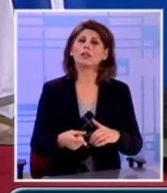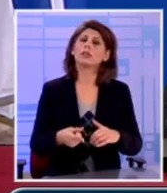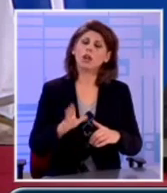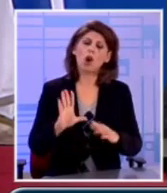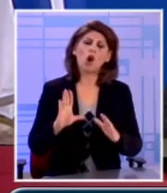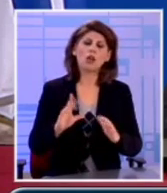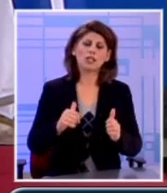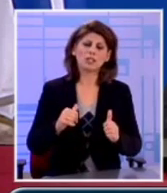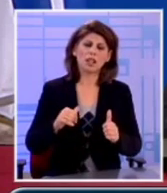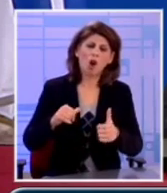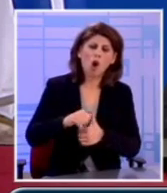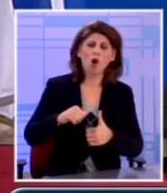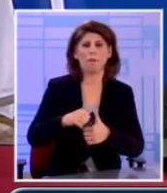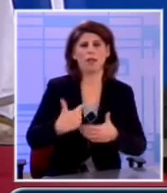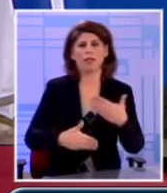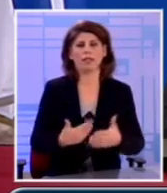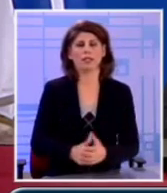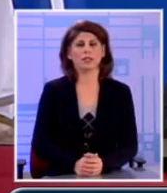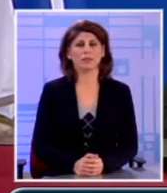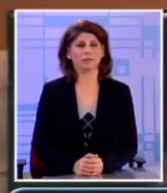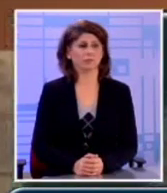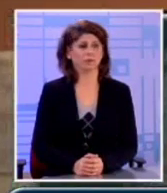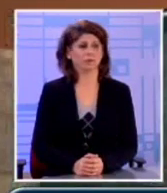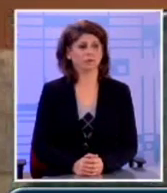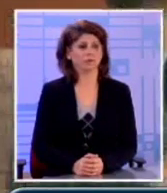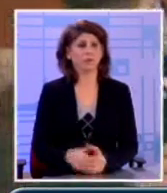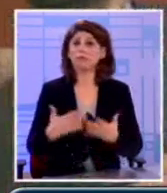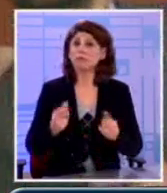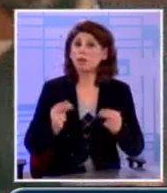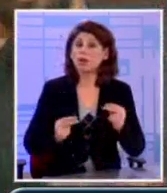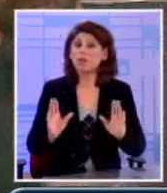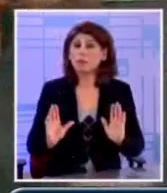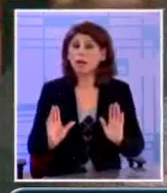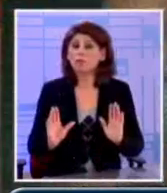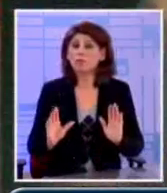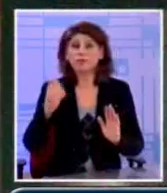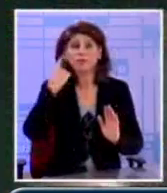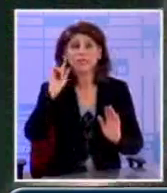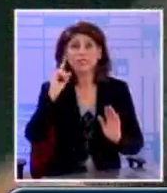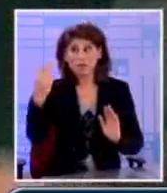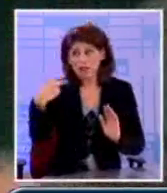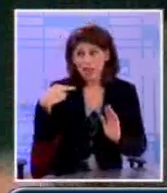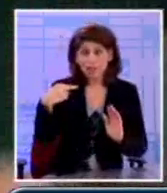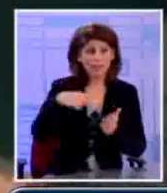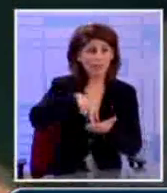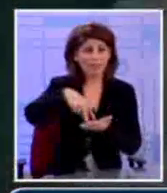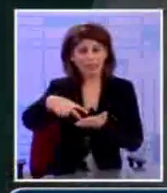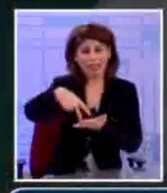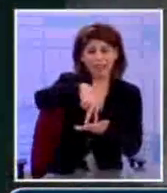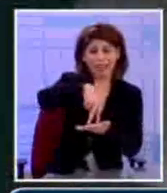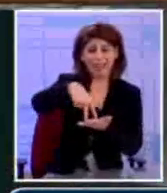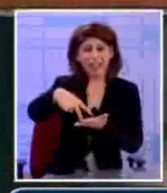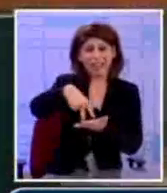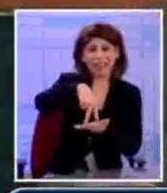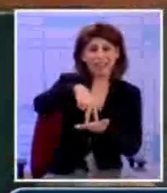διαδικασία. Κυρία Πρόεδρε. Υπάρχει κάποιο πρόβλημα? Δεν ξέρω αν με βλέπετε. Γιατί σας βλέπω... Πώς? Υπάρχει κάποιο